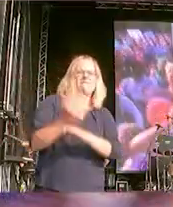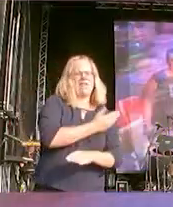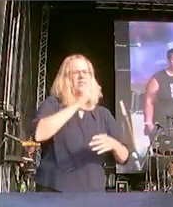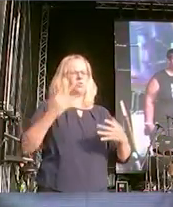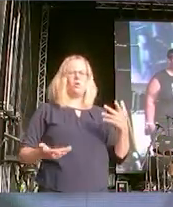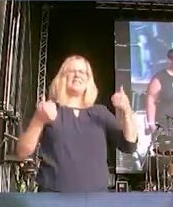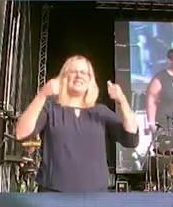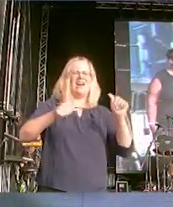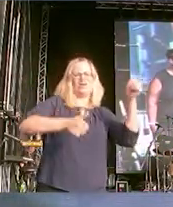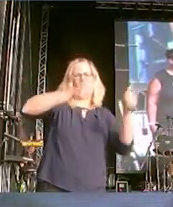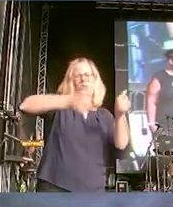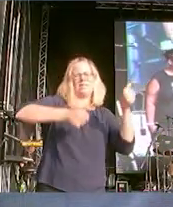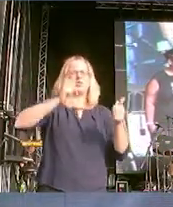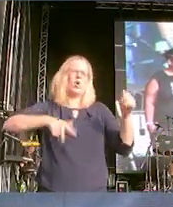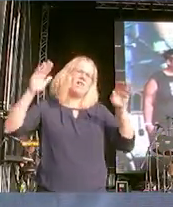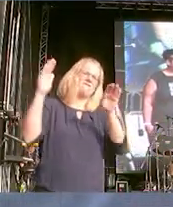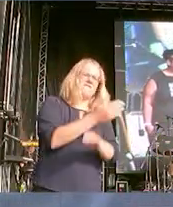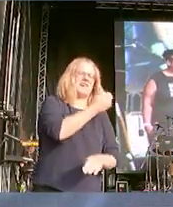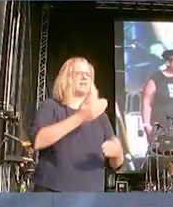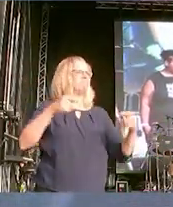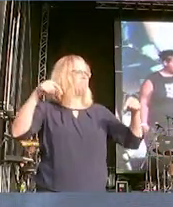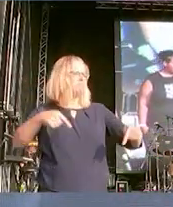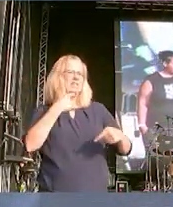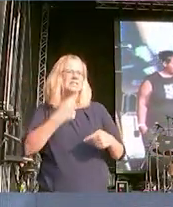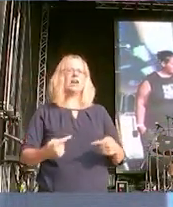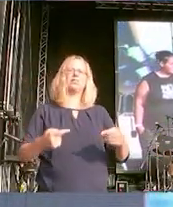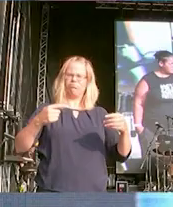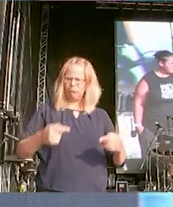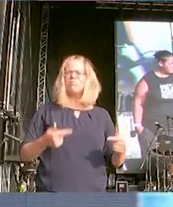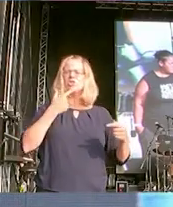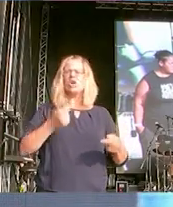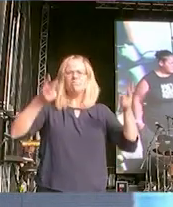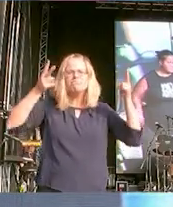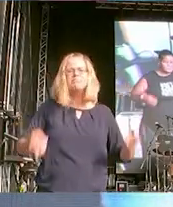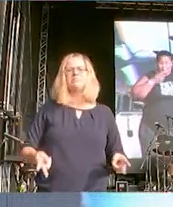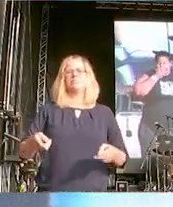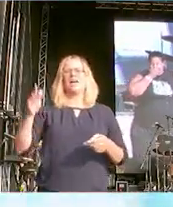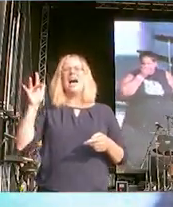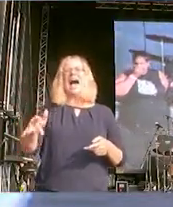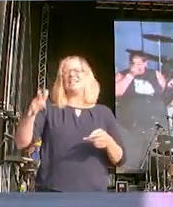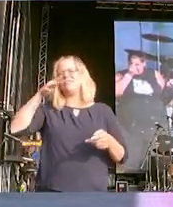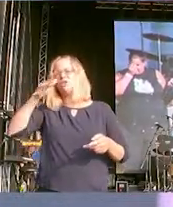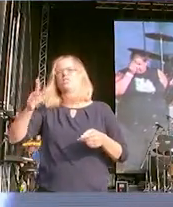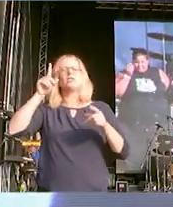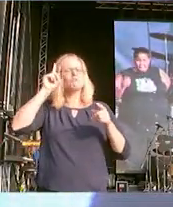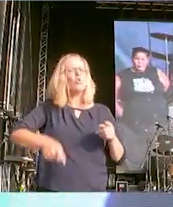Konkurrenz. Unser Wort des Tages ist heute, ein ernst gemeinter Antifaschismus muss immer auch antikapitalistisch